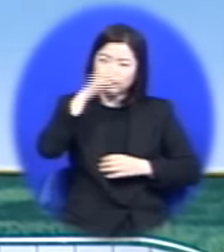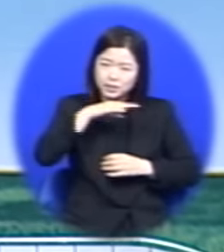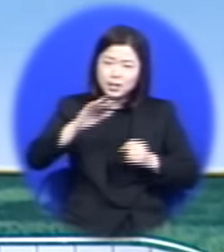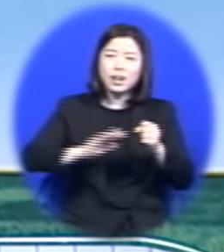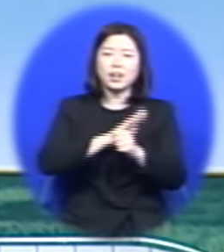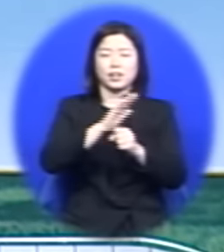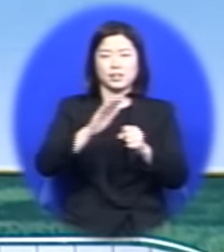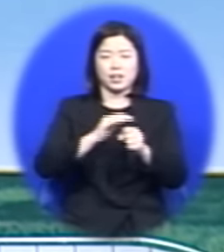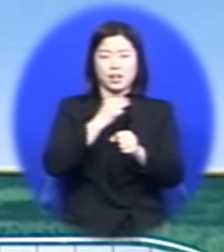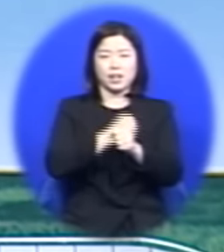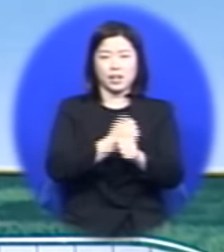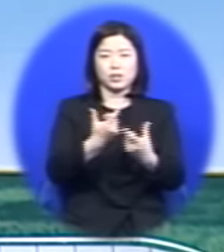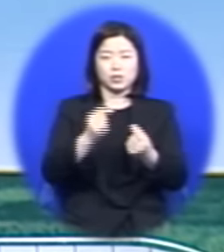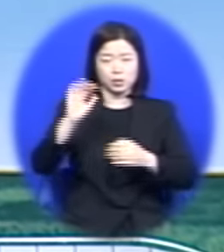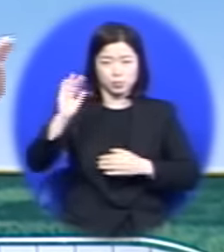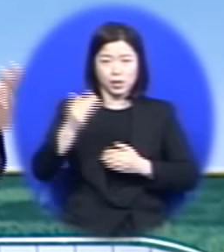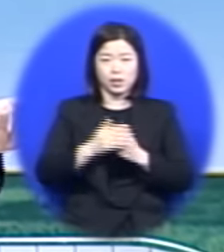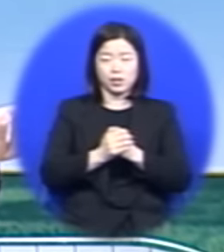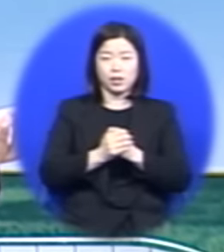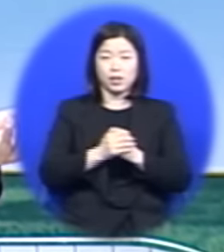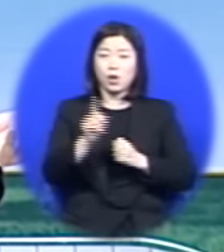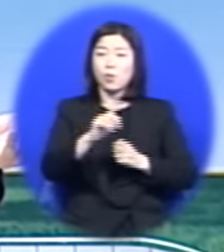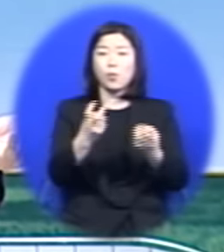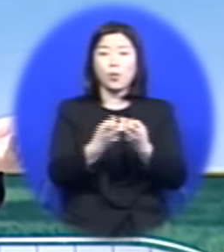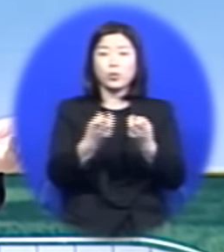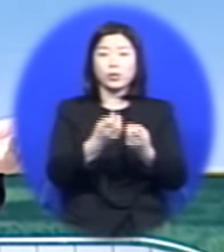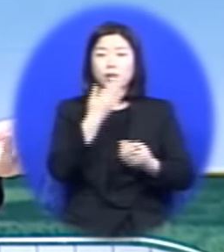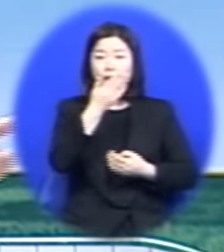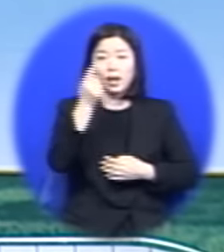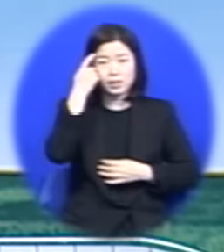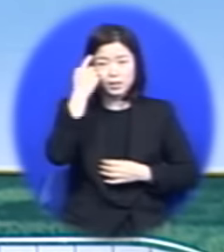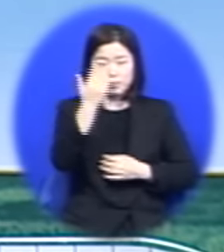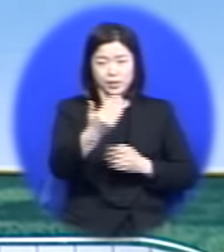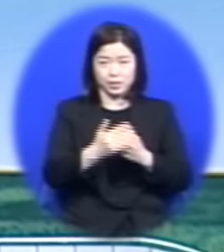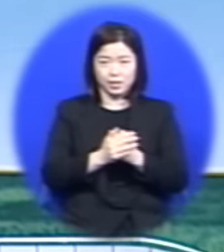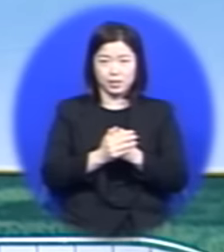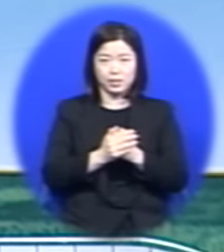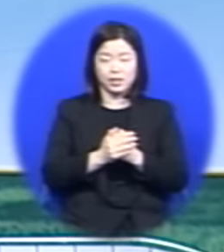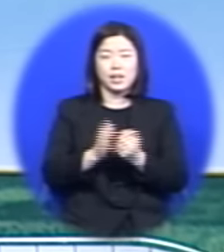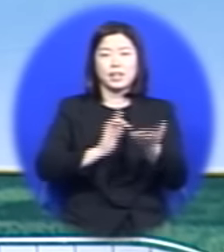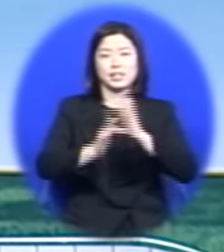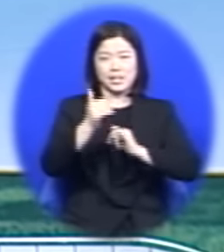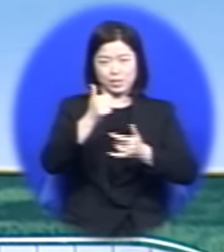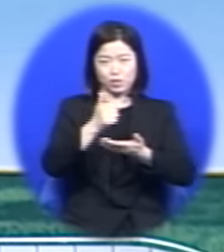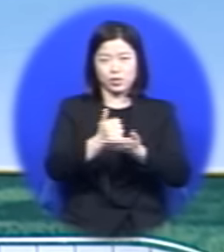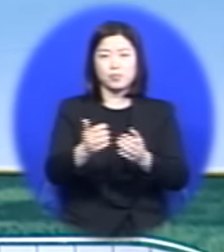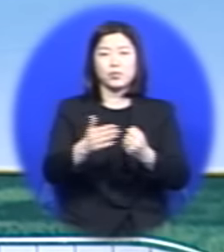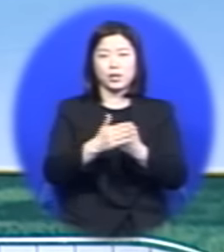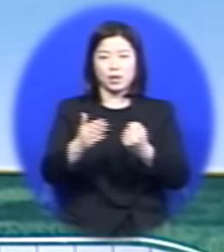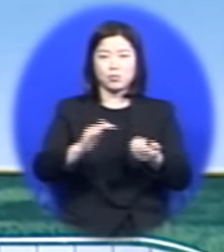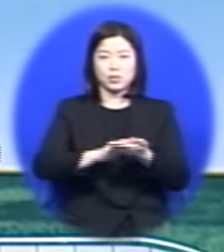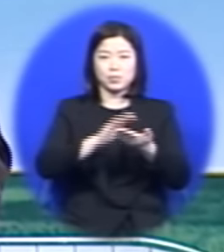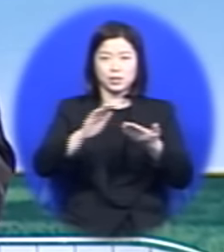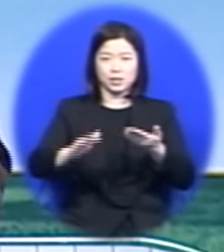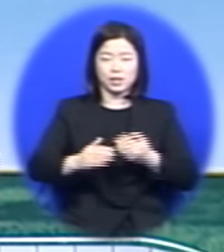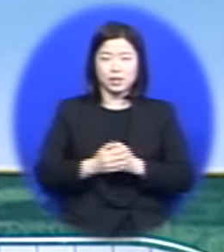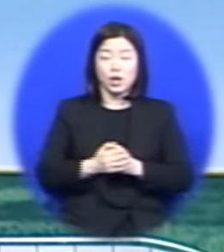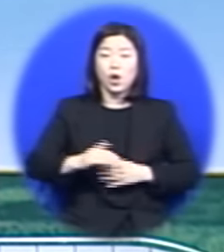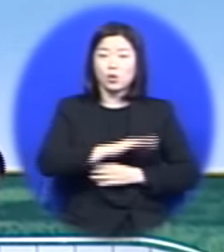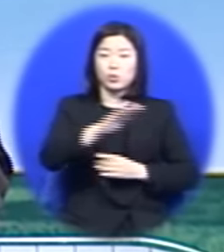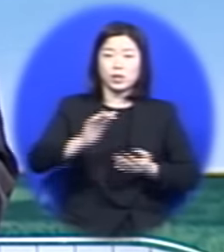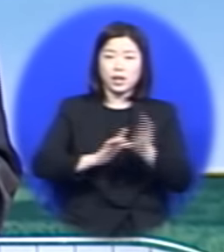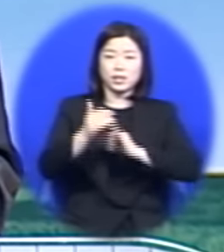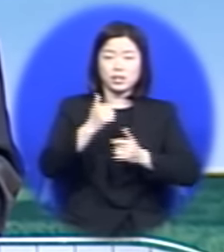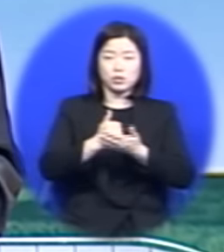됩니다. 근데 어떻게 그렇게 가능하지요? 예수님 때문입니다. 우리가 예수님을